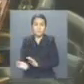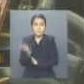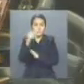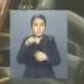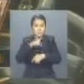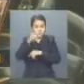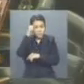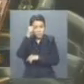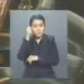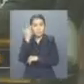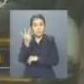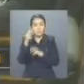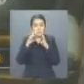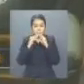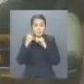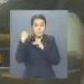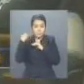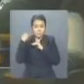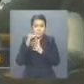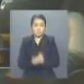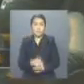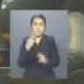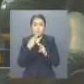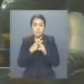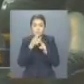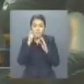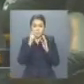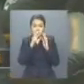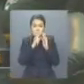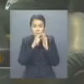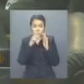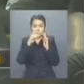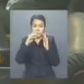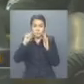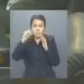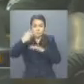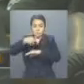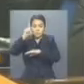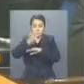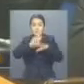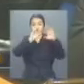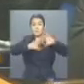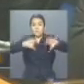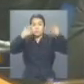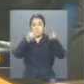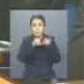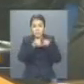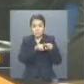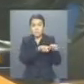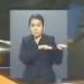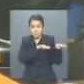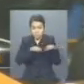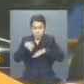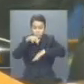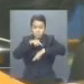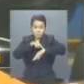ค่ะขณะที่นายอุดมเดชรัตนเสถียรประธานวิปรัฐบาลแสดงความพร้อมที่จะให้ขยายเวลาการประชุมเพิ่มเติมเพื่อแสด